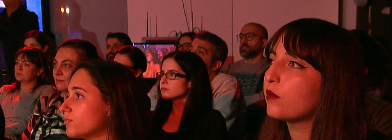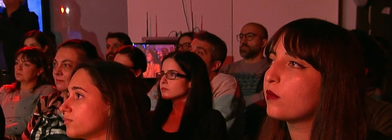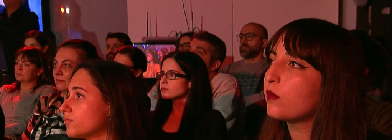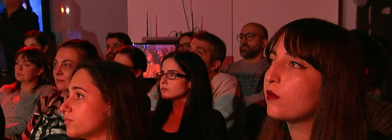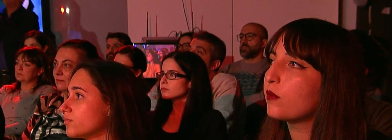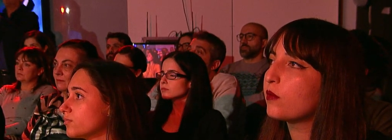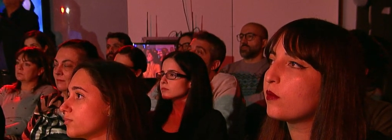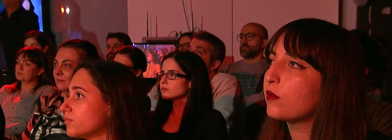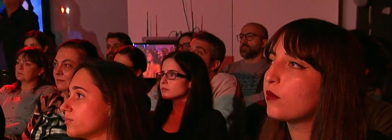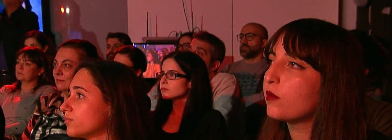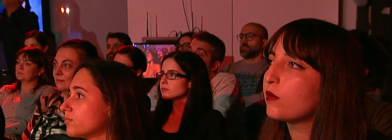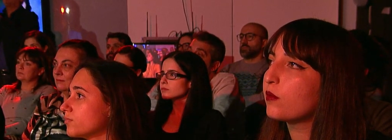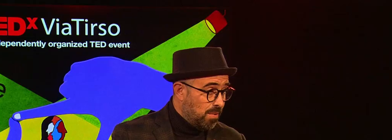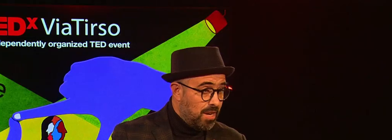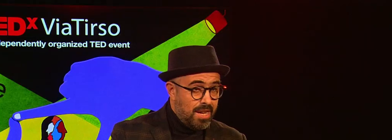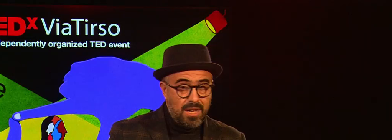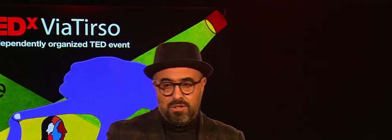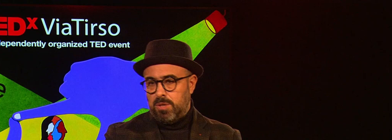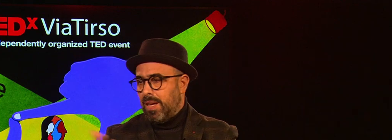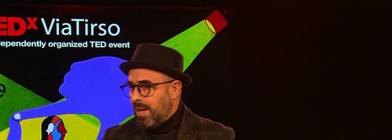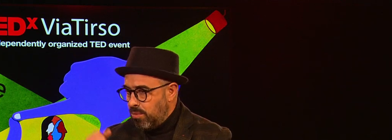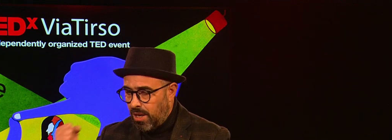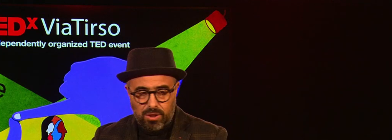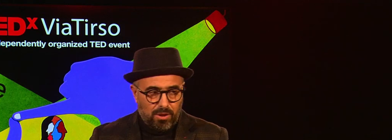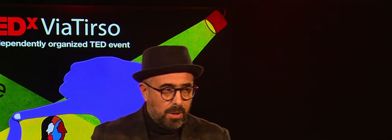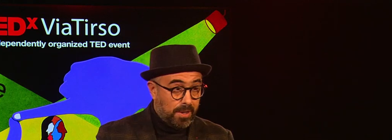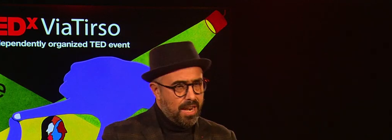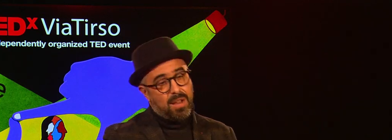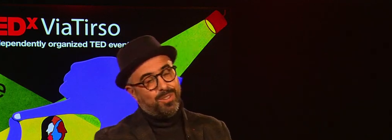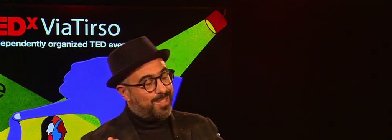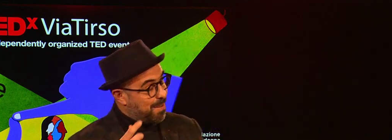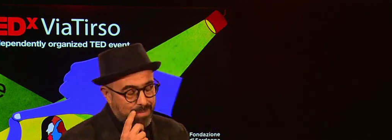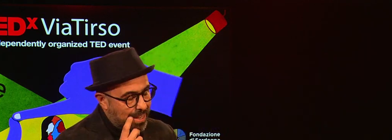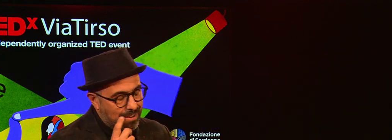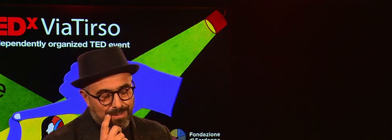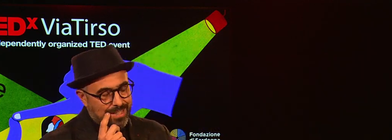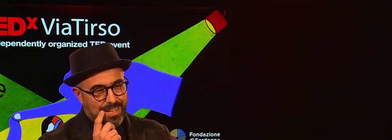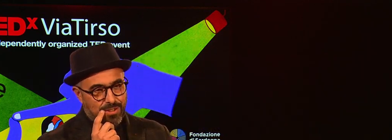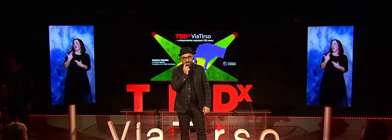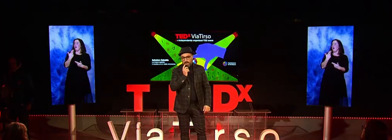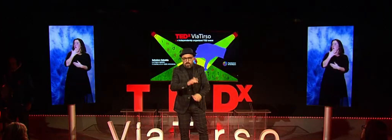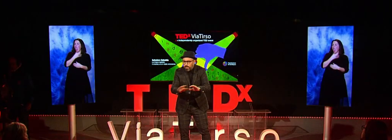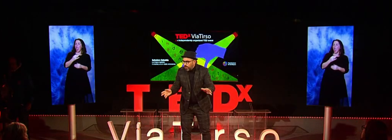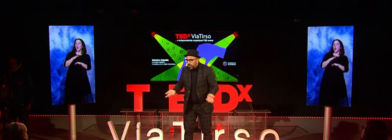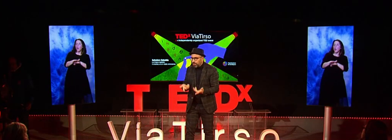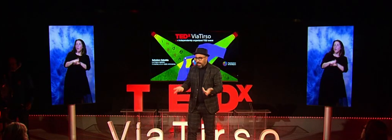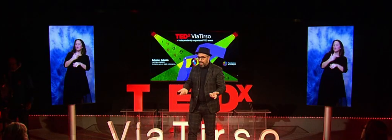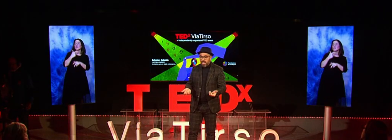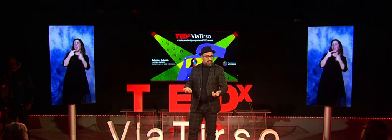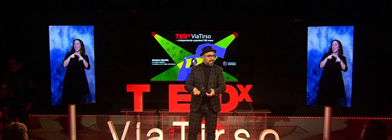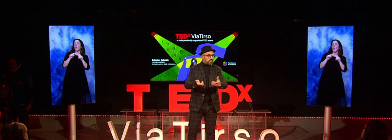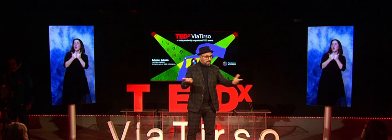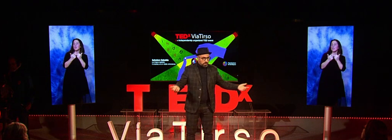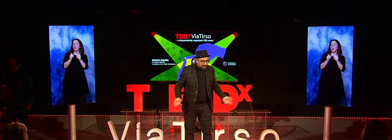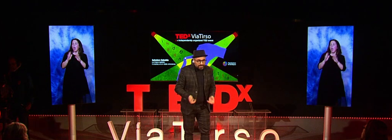quanto basta quanto la vogliamo ci sbattiamo un sacco di volte per dire quanto sarebbe bello all'impastare la società Poi però non c'è